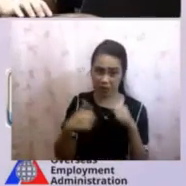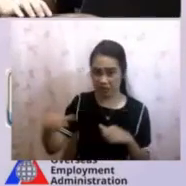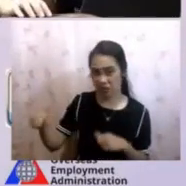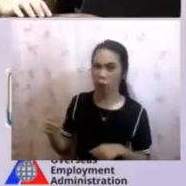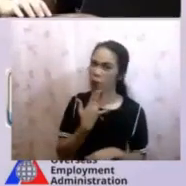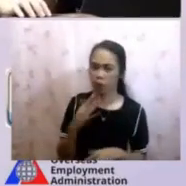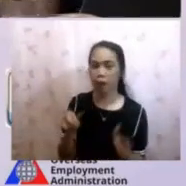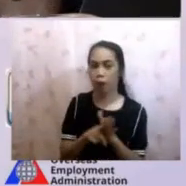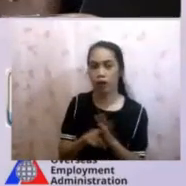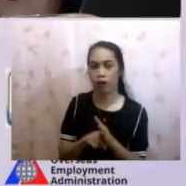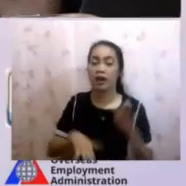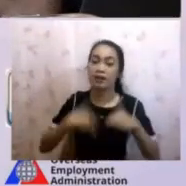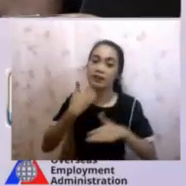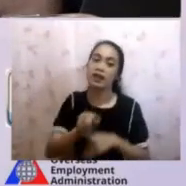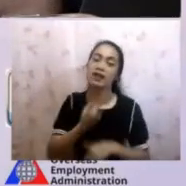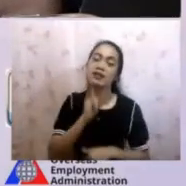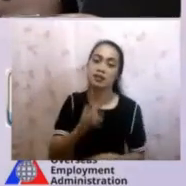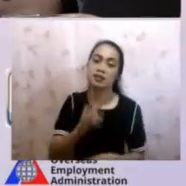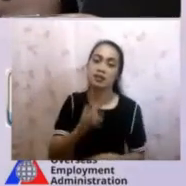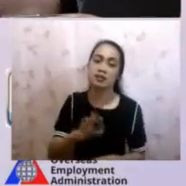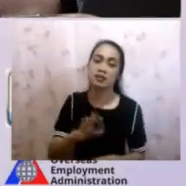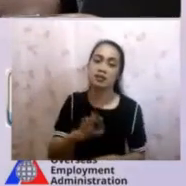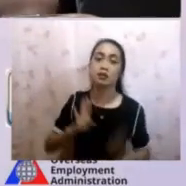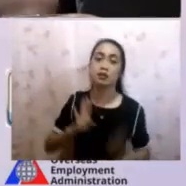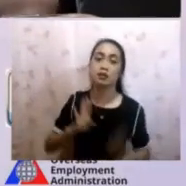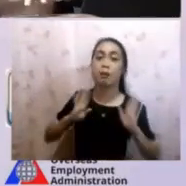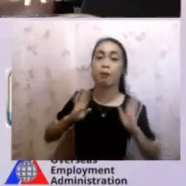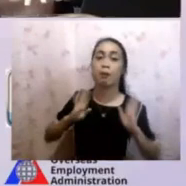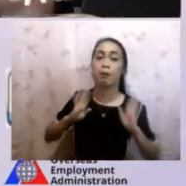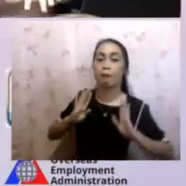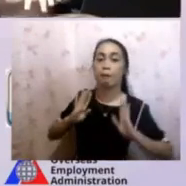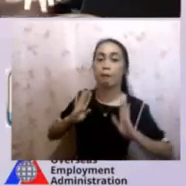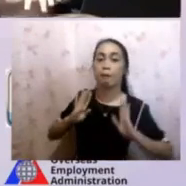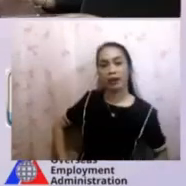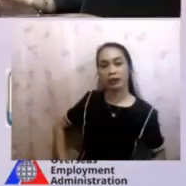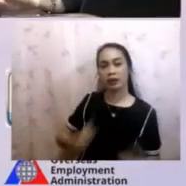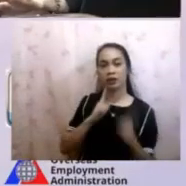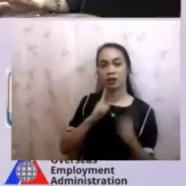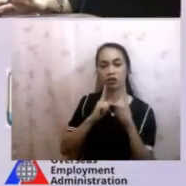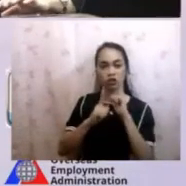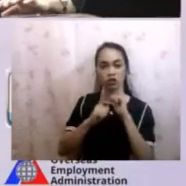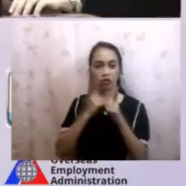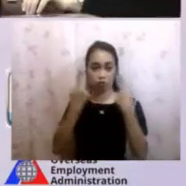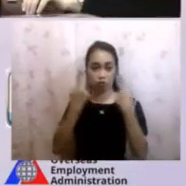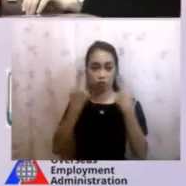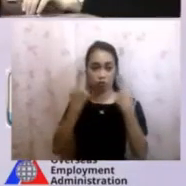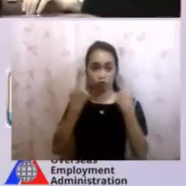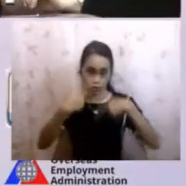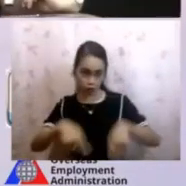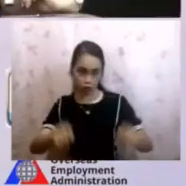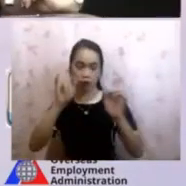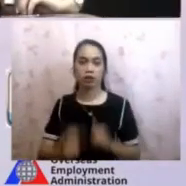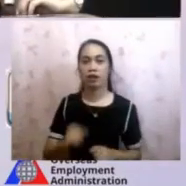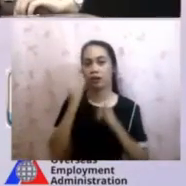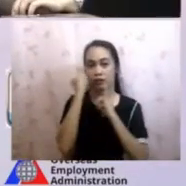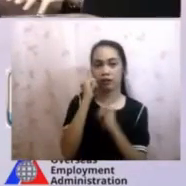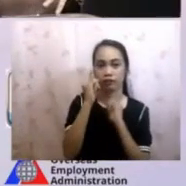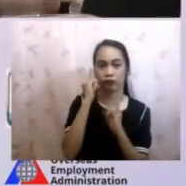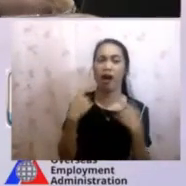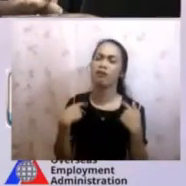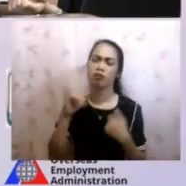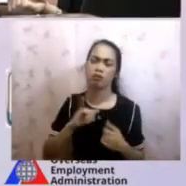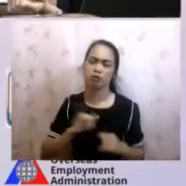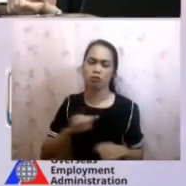your attire. Next we have the body talk. So during the interview, nasa tayo mga body talk,